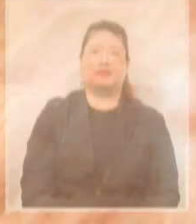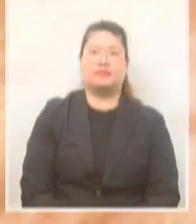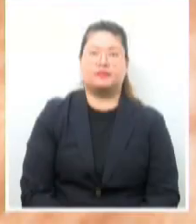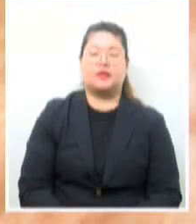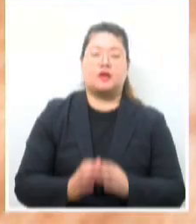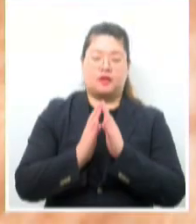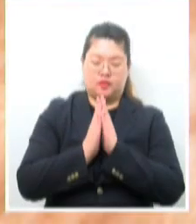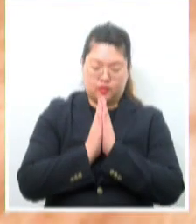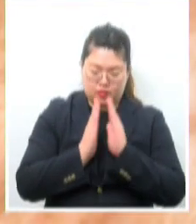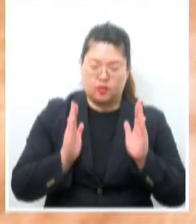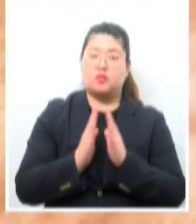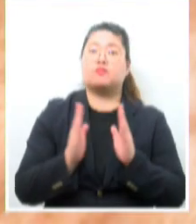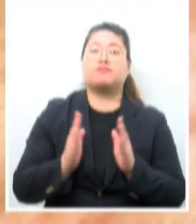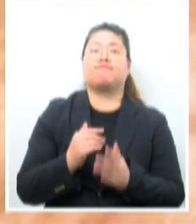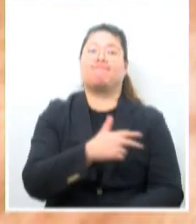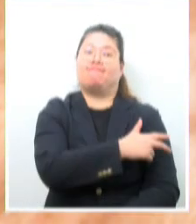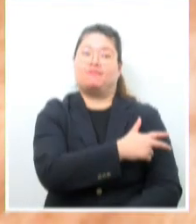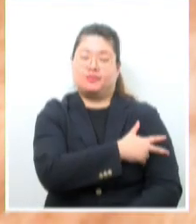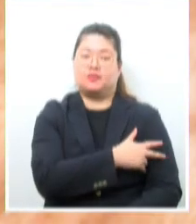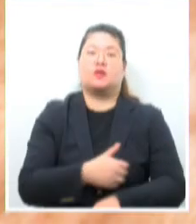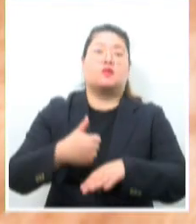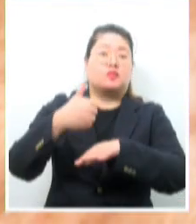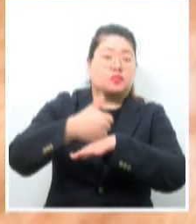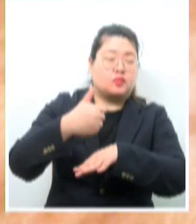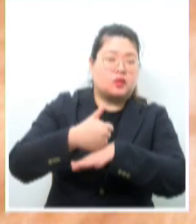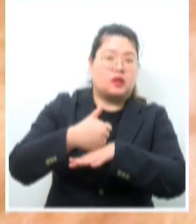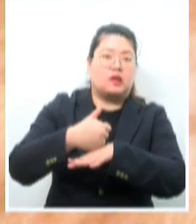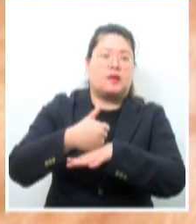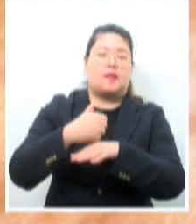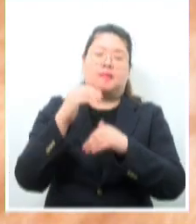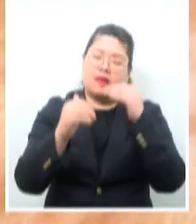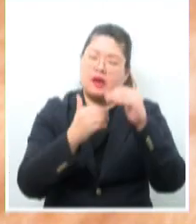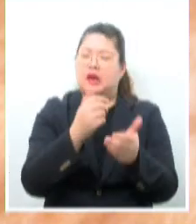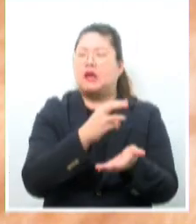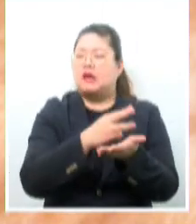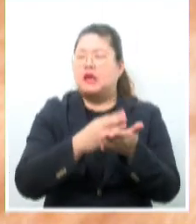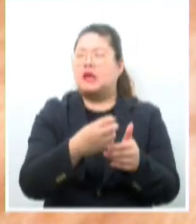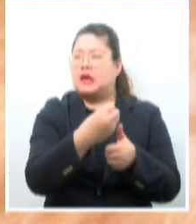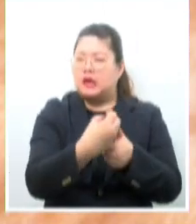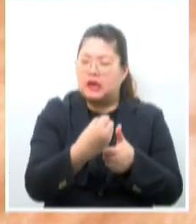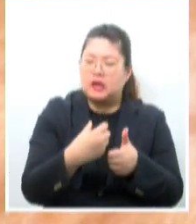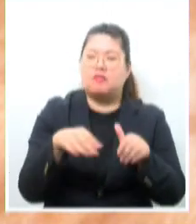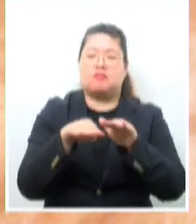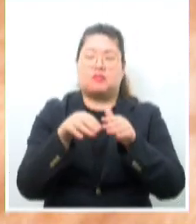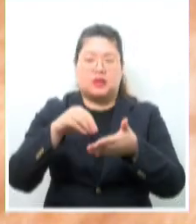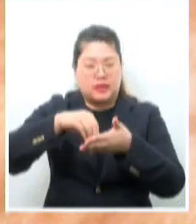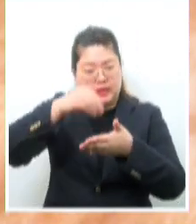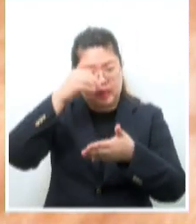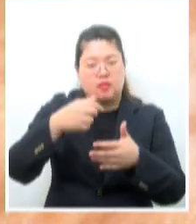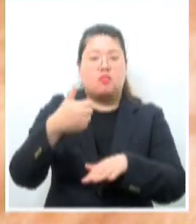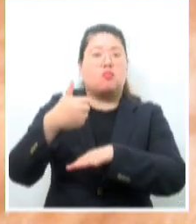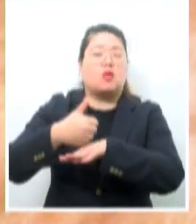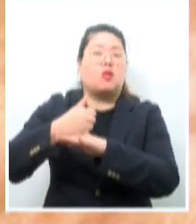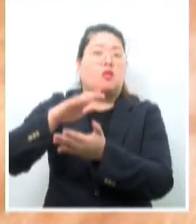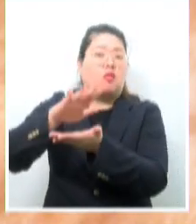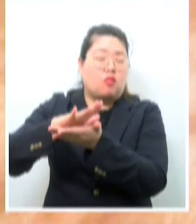ขอบคุณดร.เกษรินทร์สุวรรณสุนทรค่ะท่านผู้อำนวยการกลุ่มพัฒนาระบบแนะแนวนะคะสำนักวิชาการและมาตรฐานการศึกษาท่านผอ.เอกสิทธิ์ปิย